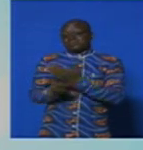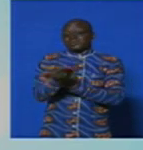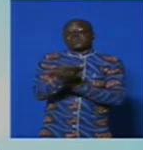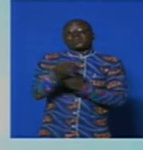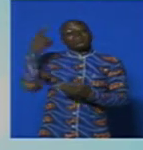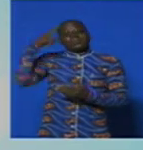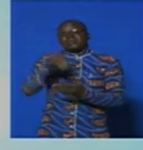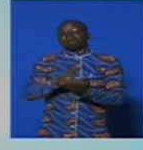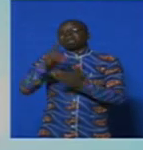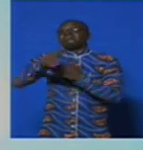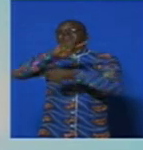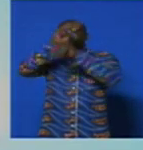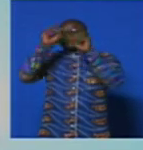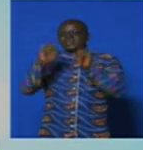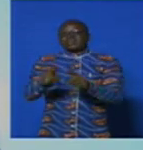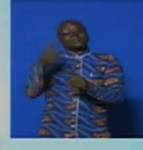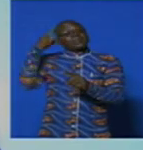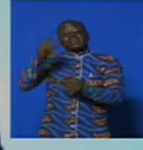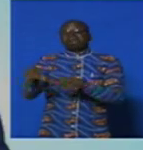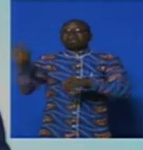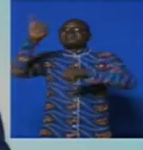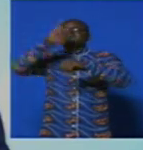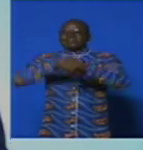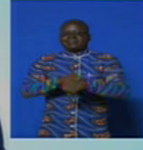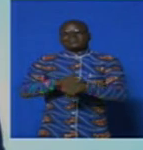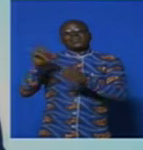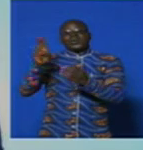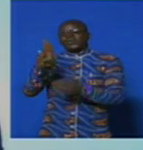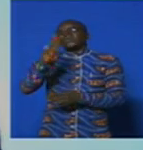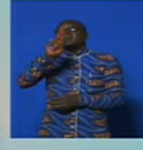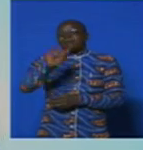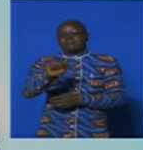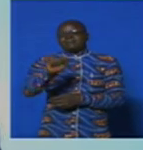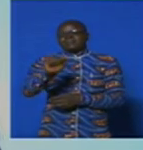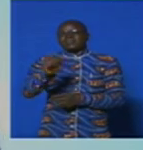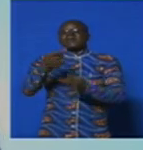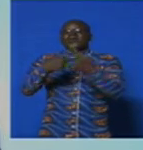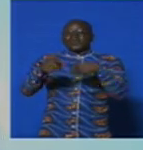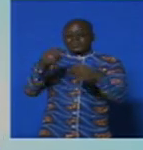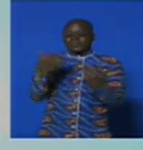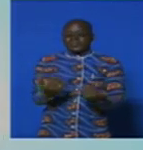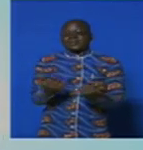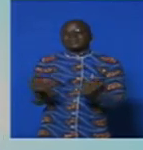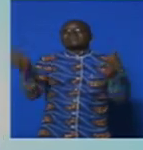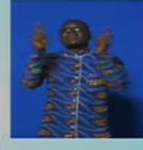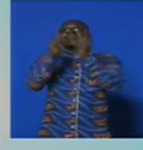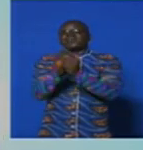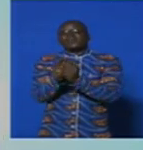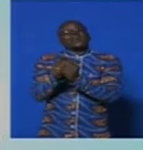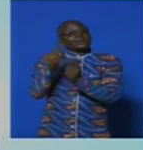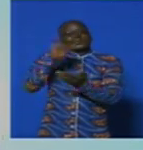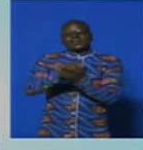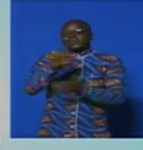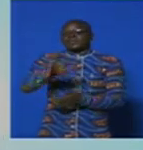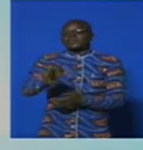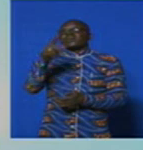questions relatives aux réformes institutionnelles de l'UIA. Revenons maintenant à cette rencontre en marge de ce 31e